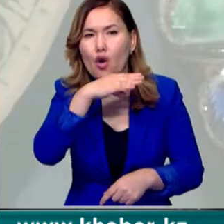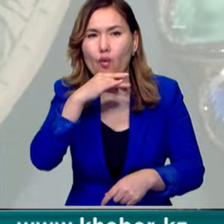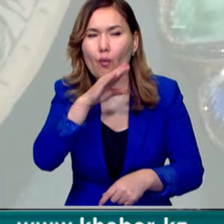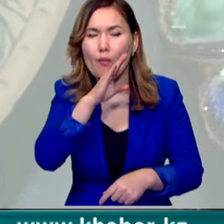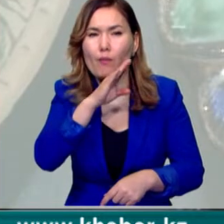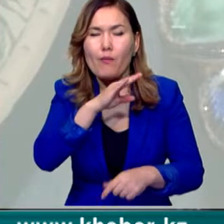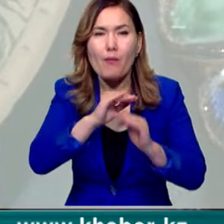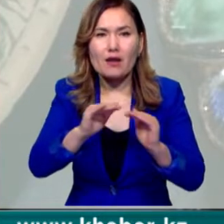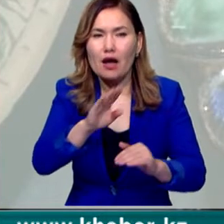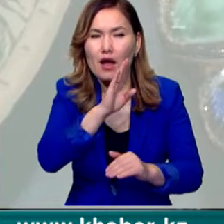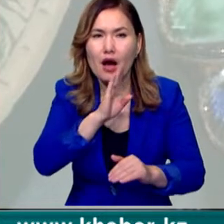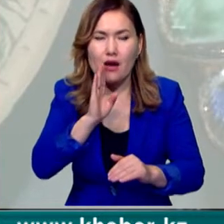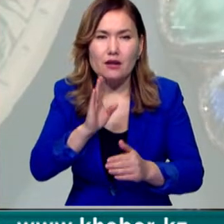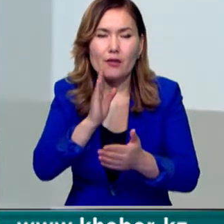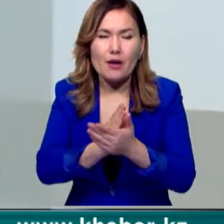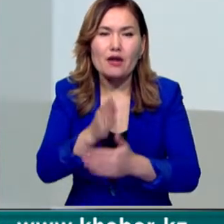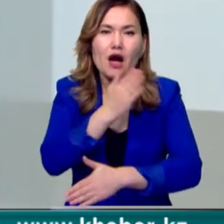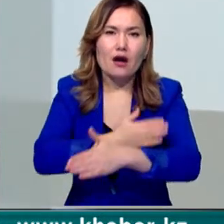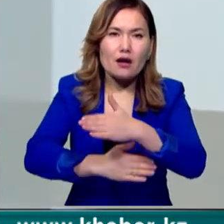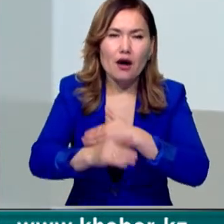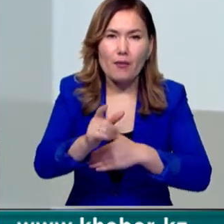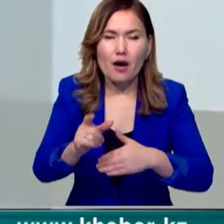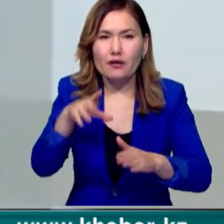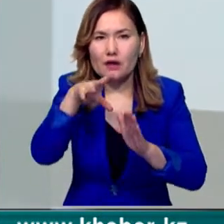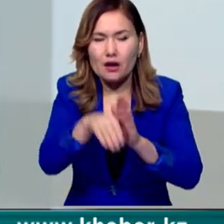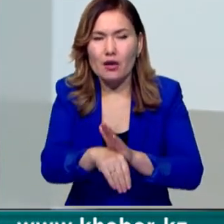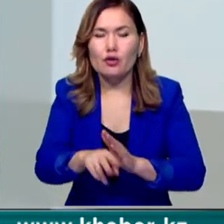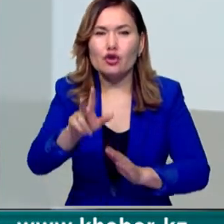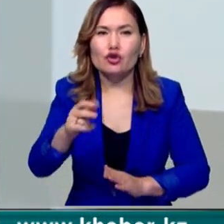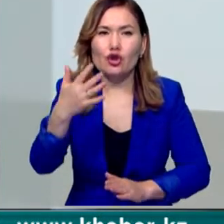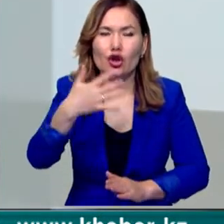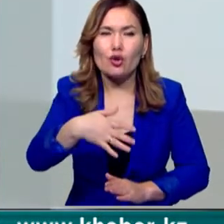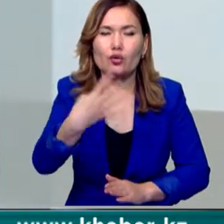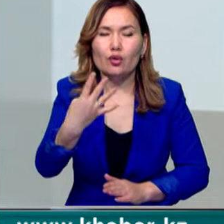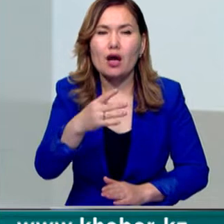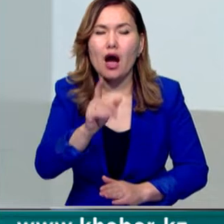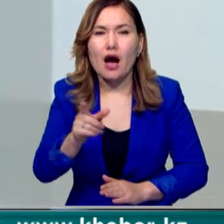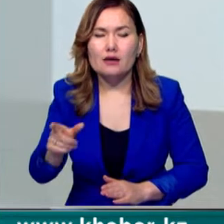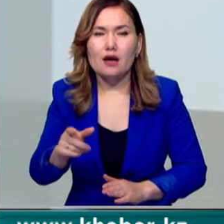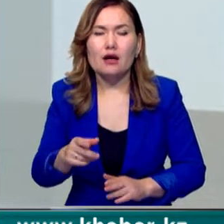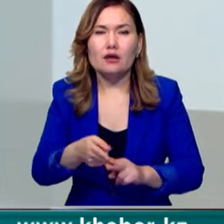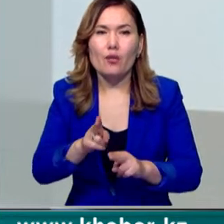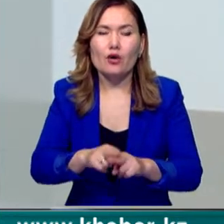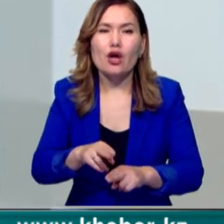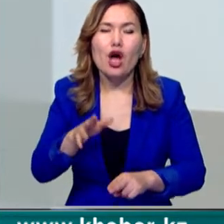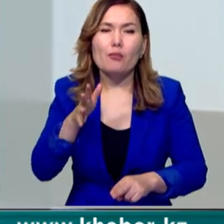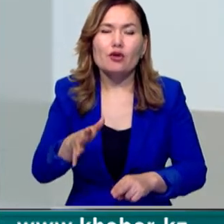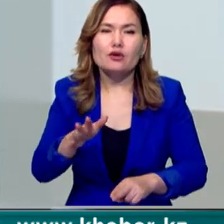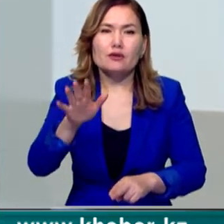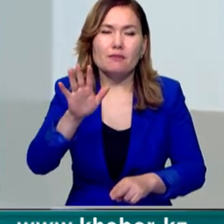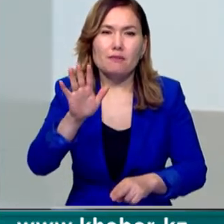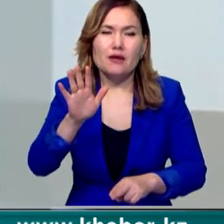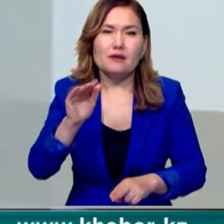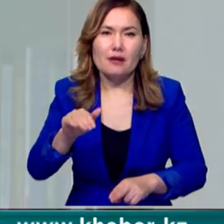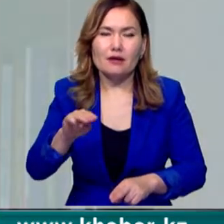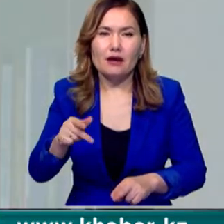бар. Жастарымыз бар, мүмкіндік шектеулі азаматтар, осылар 354 азамат, мінекей 505 мың теңгеден қайтарымсыз несие алып өз